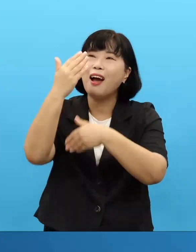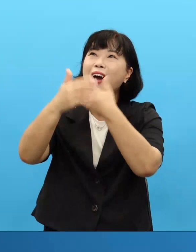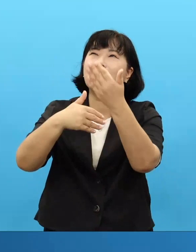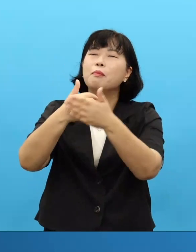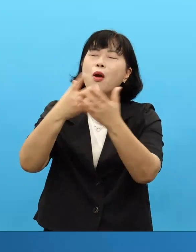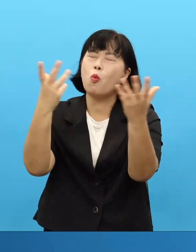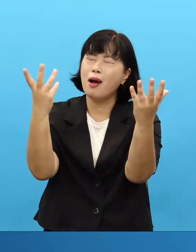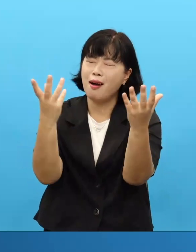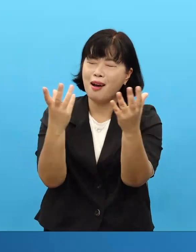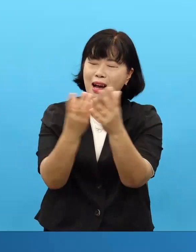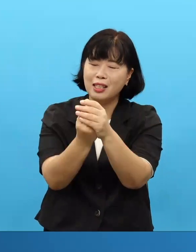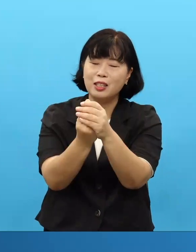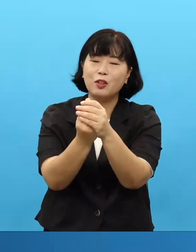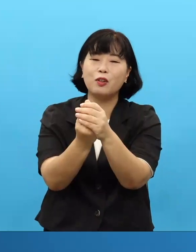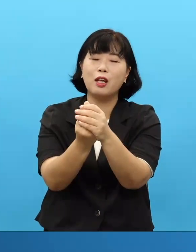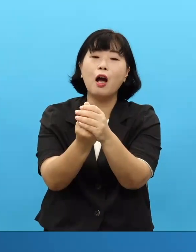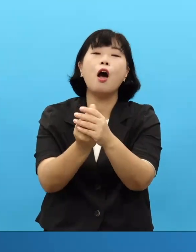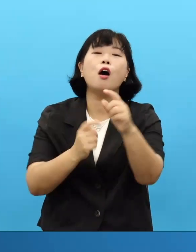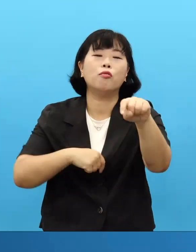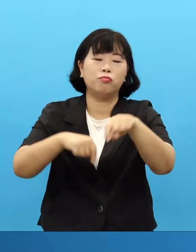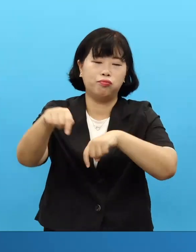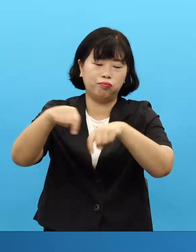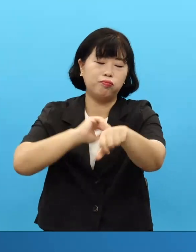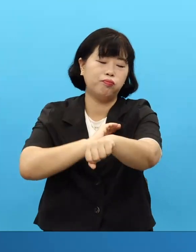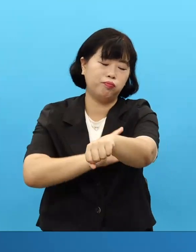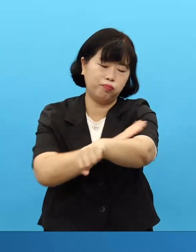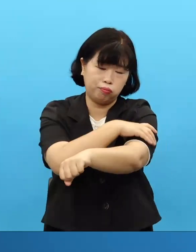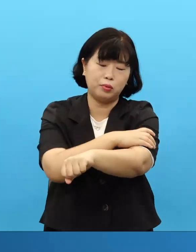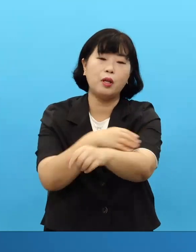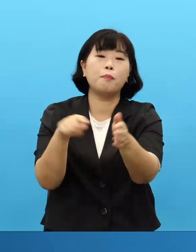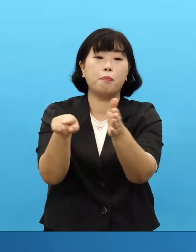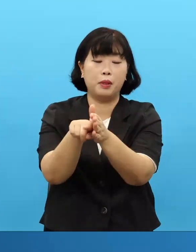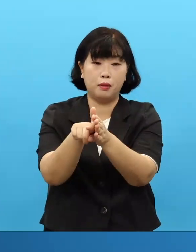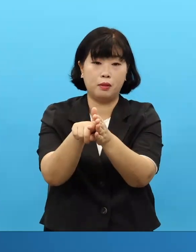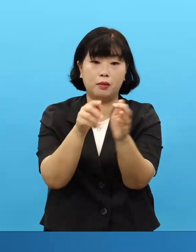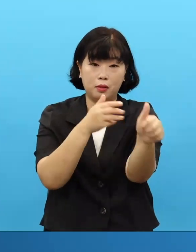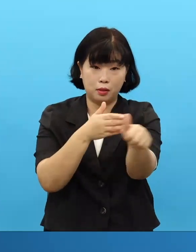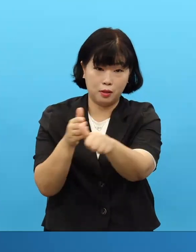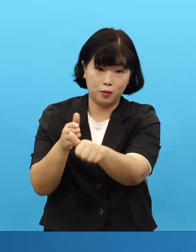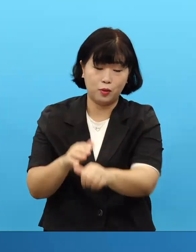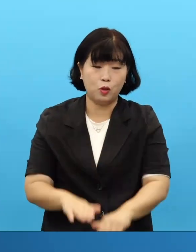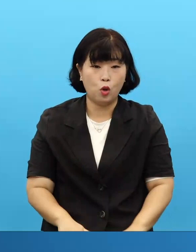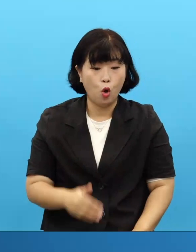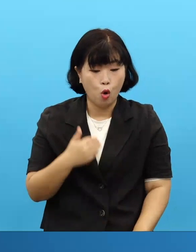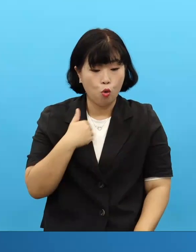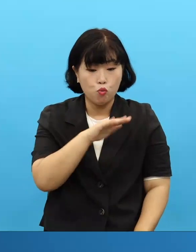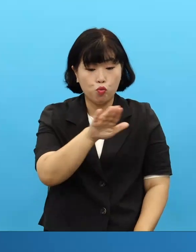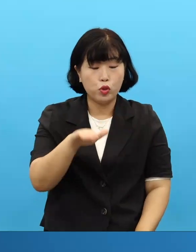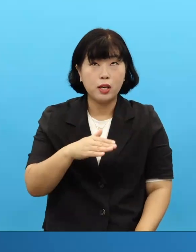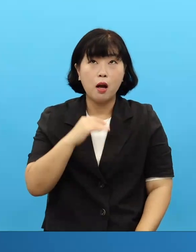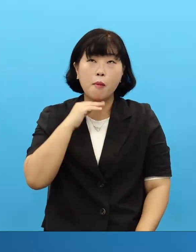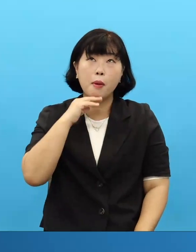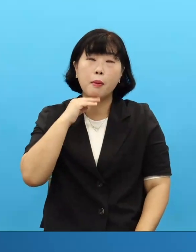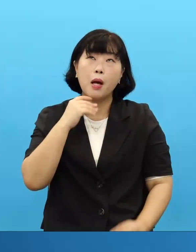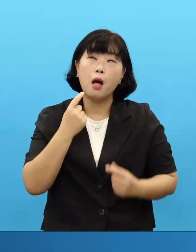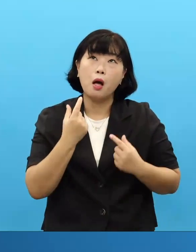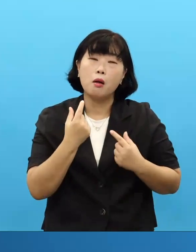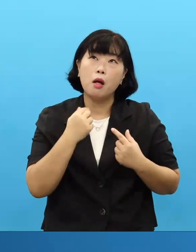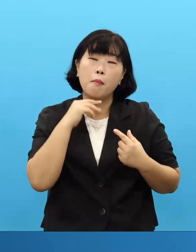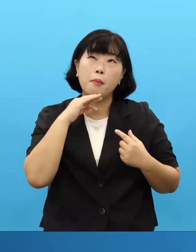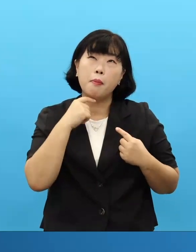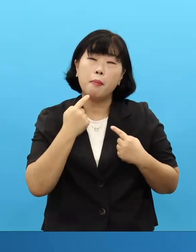여러분의 장례식 날짜를 하나님이 결정해 놓았습니다. God has already decreed 그렇죠. and set the date of your